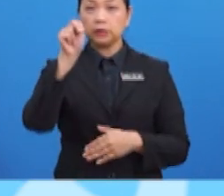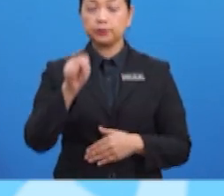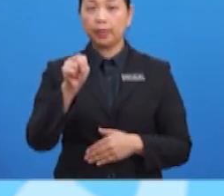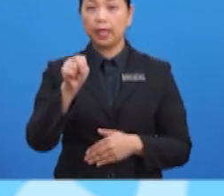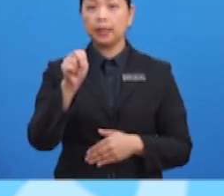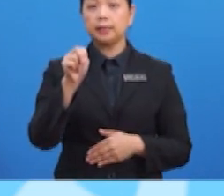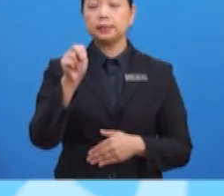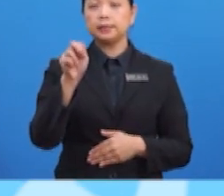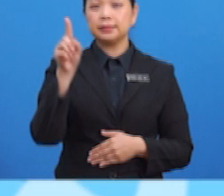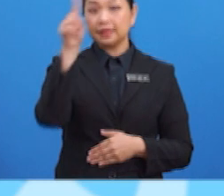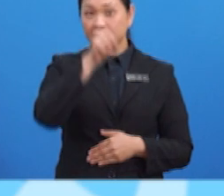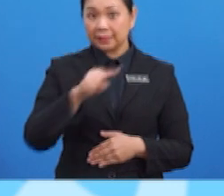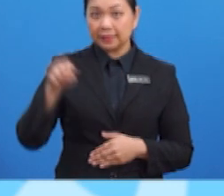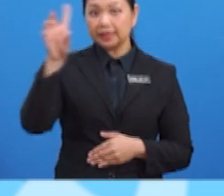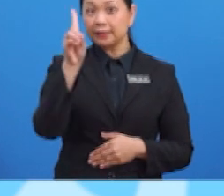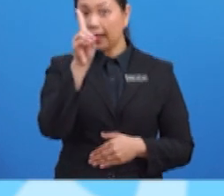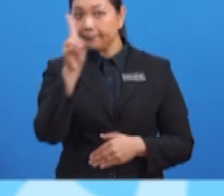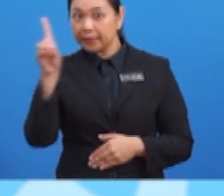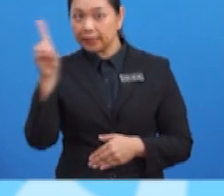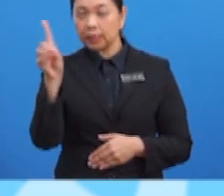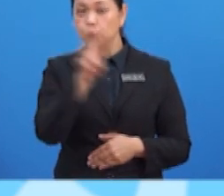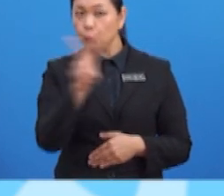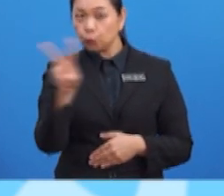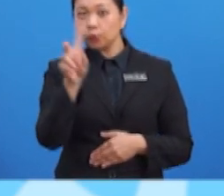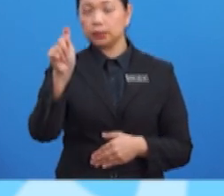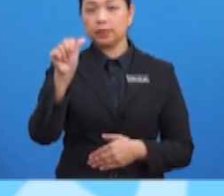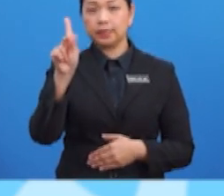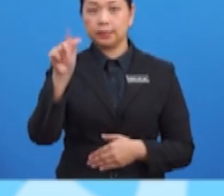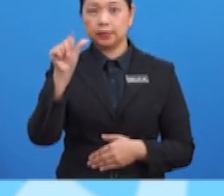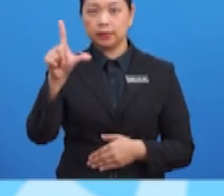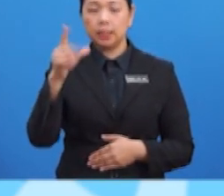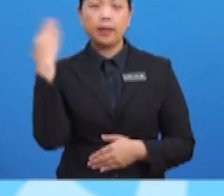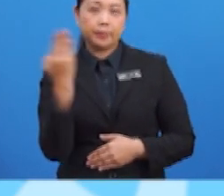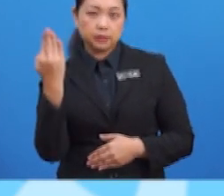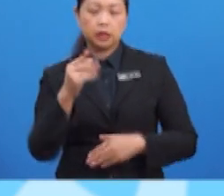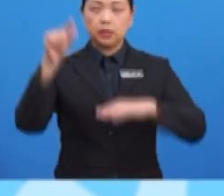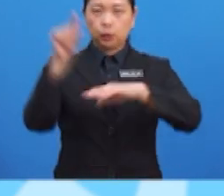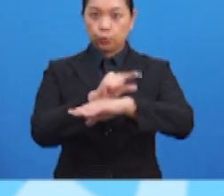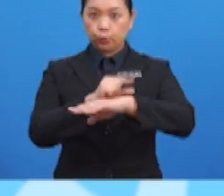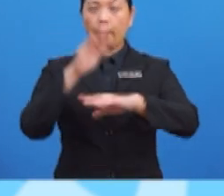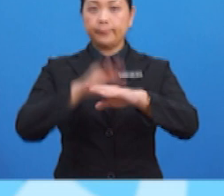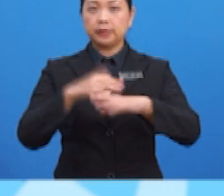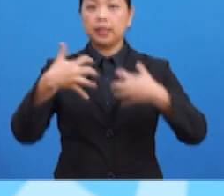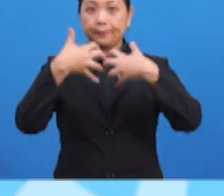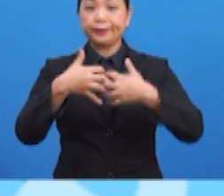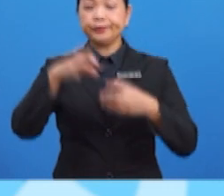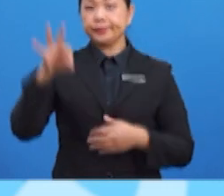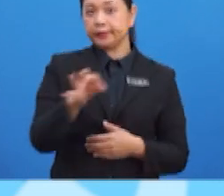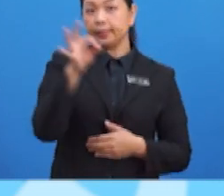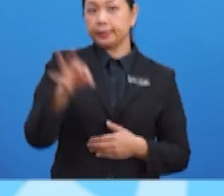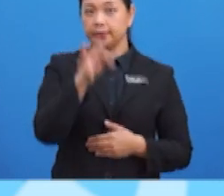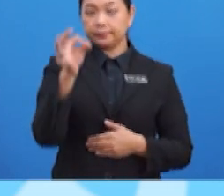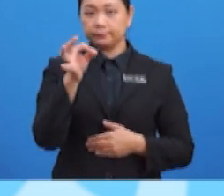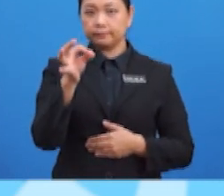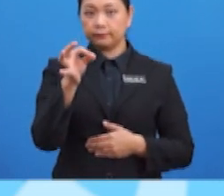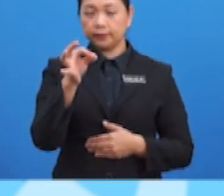diameter kedua-dua takal. Biasanya sistem ini digunakan pada mesin jahit,